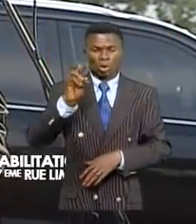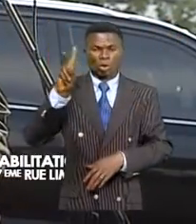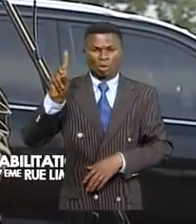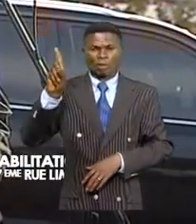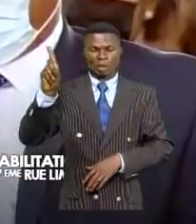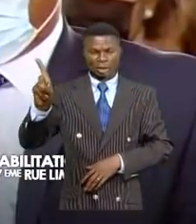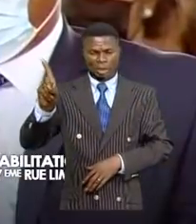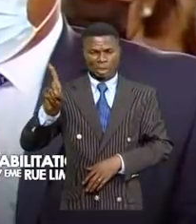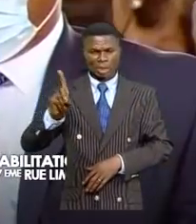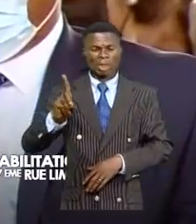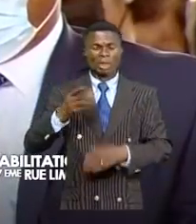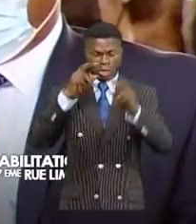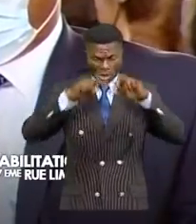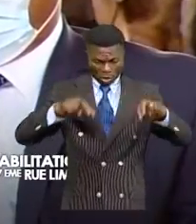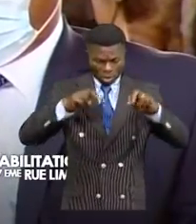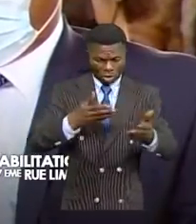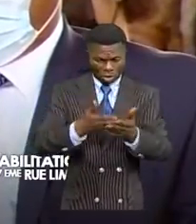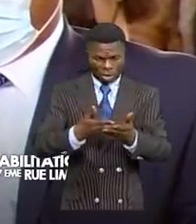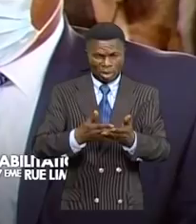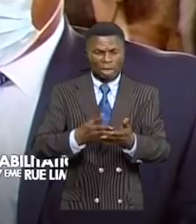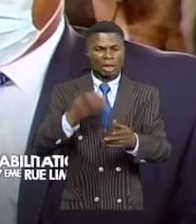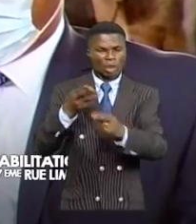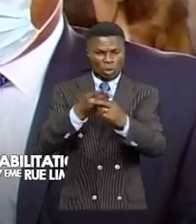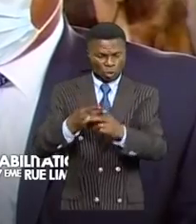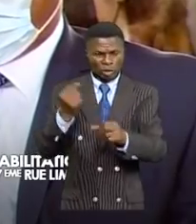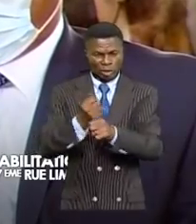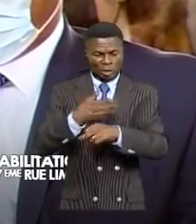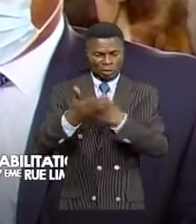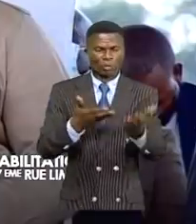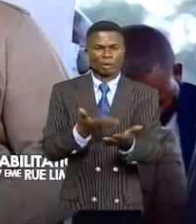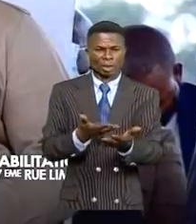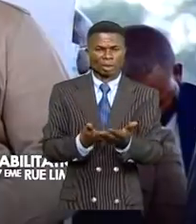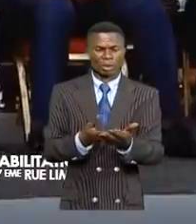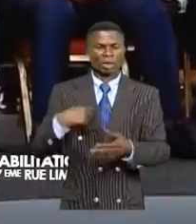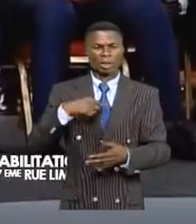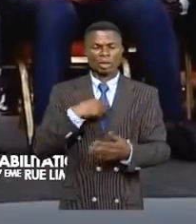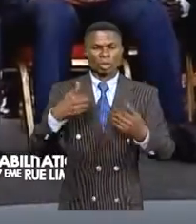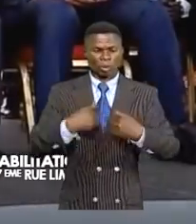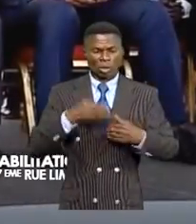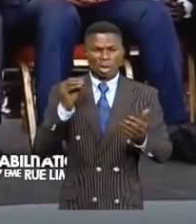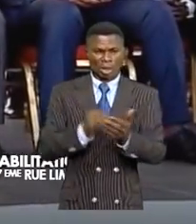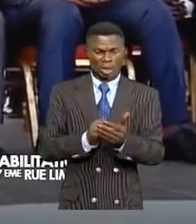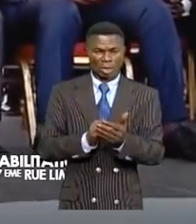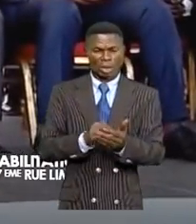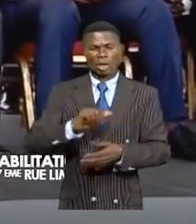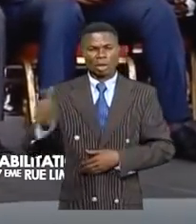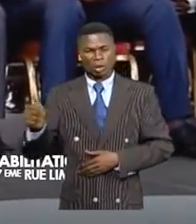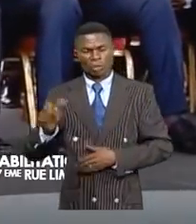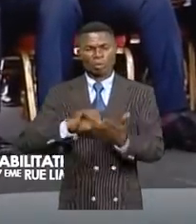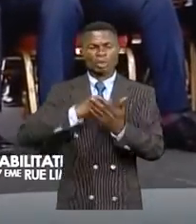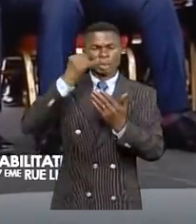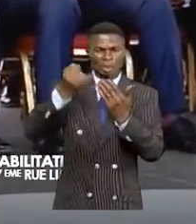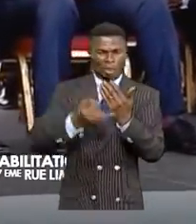réalisé les études et qui va assurer la surveillance de ces travaux. Nous avons un autre que je peux appeler un